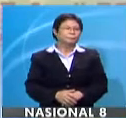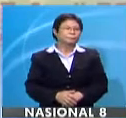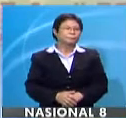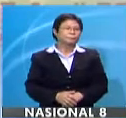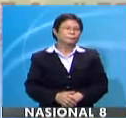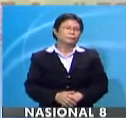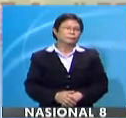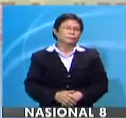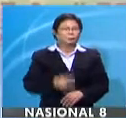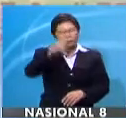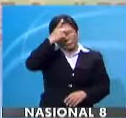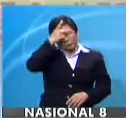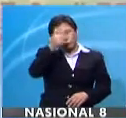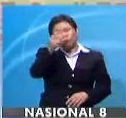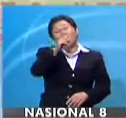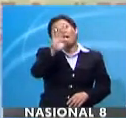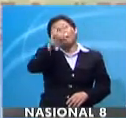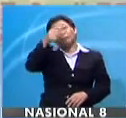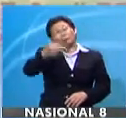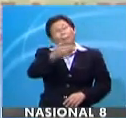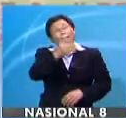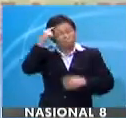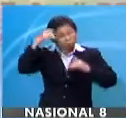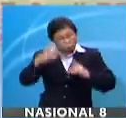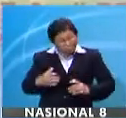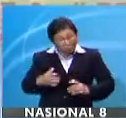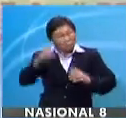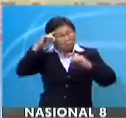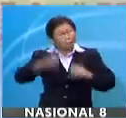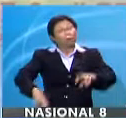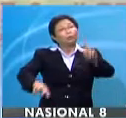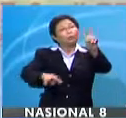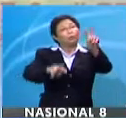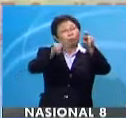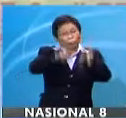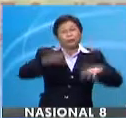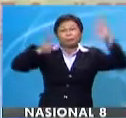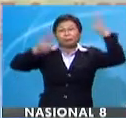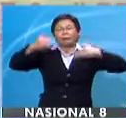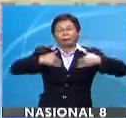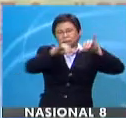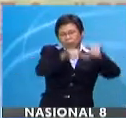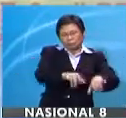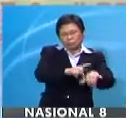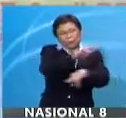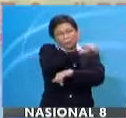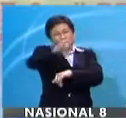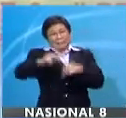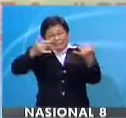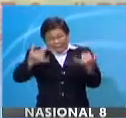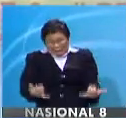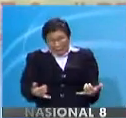Ya, dalam pada itu, Datuk Seri Hanifah Aman juga mengesahkan bahawa dua rakyat Malaysia yang turut berada di Nepal ketika